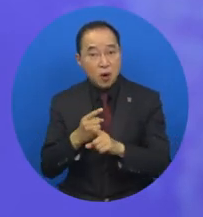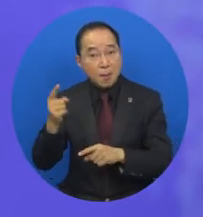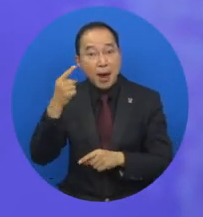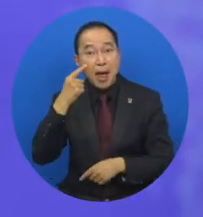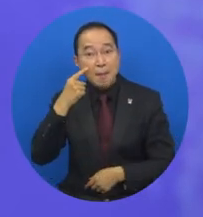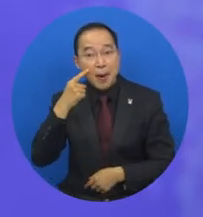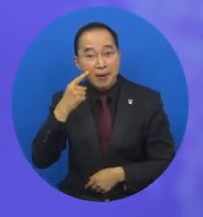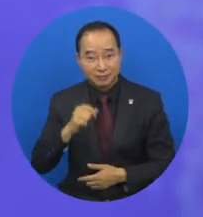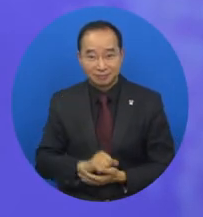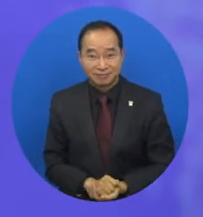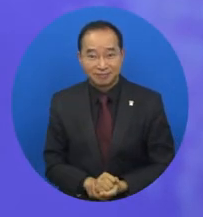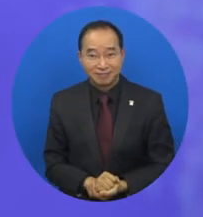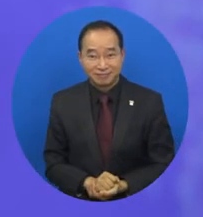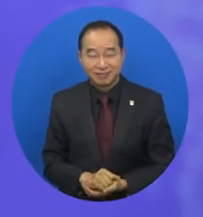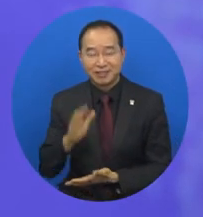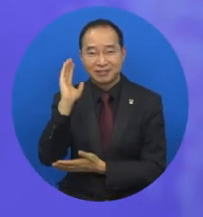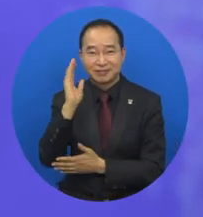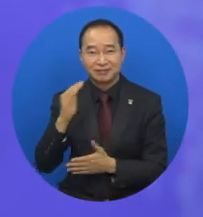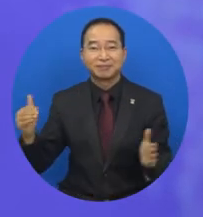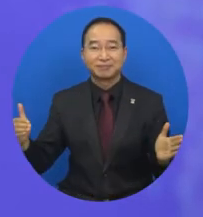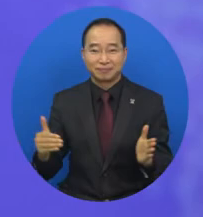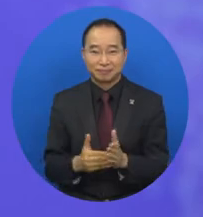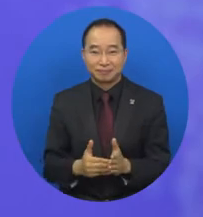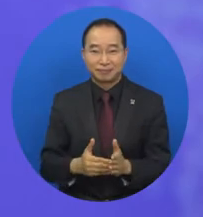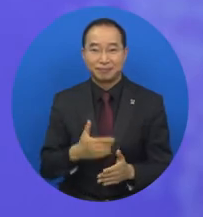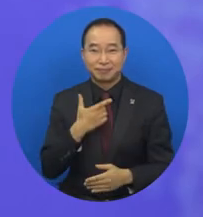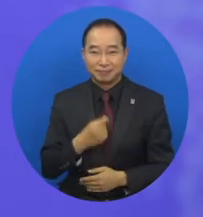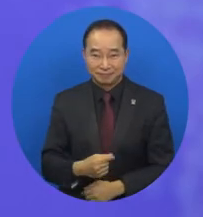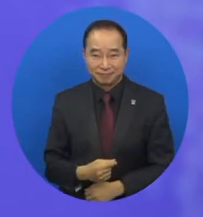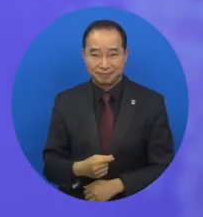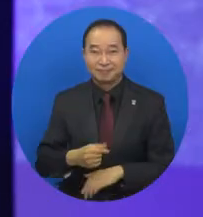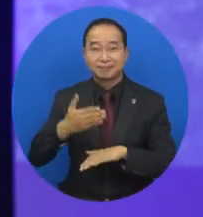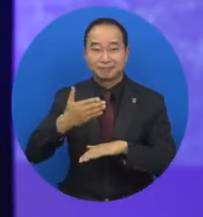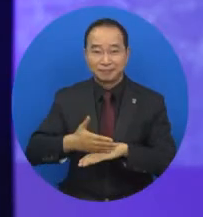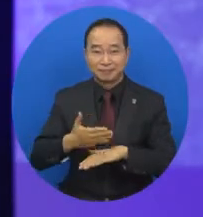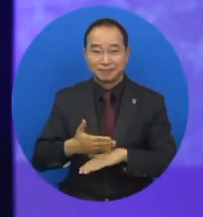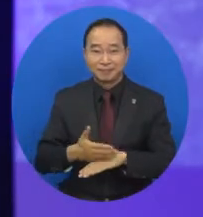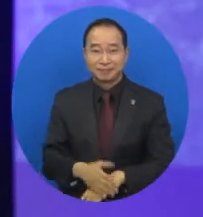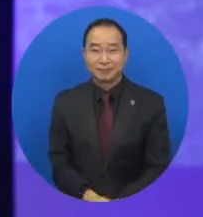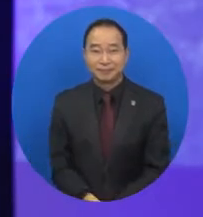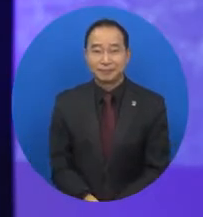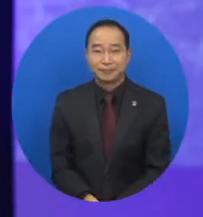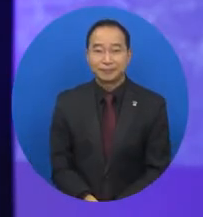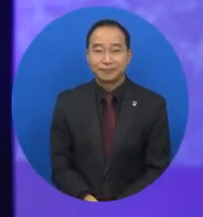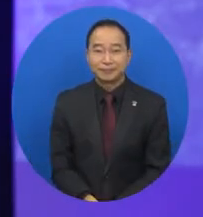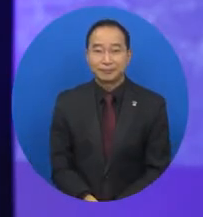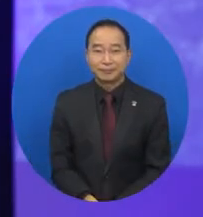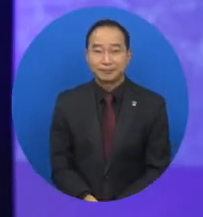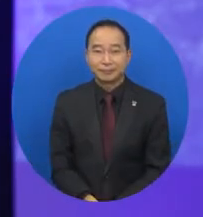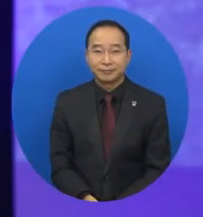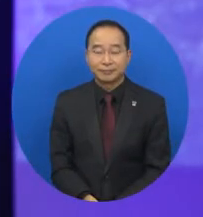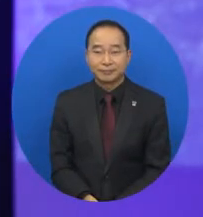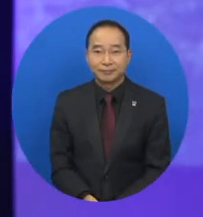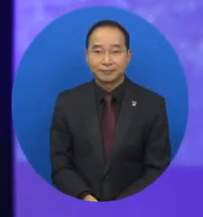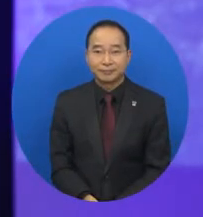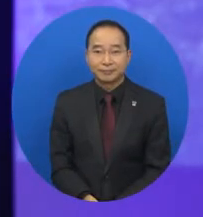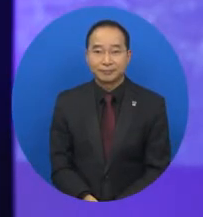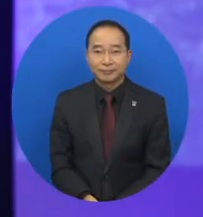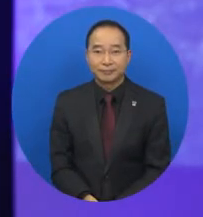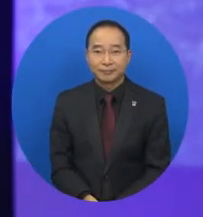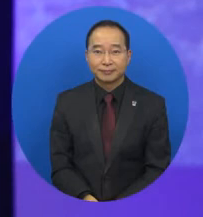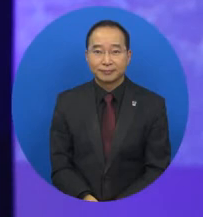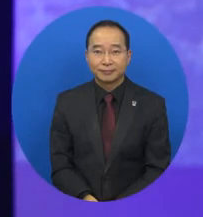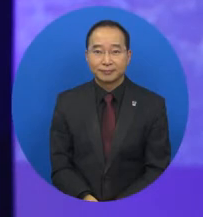어떨까 라는 말로 저의 강의를 마무리하고자 합니다. 끝까지 경청해 주셔서 감사합니다.